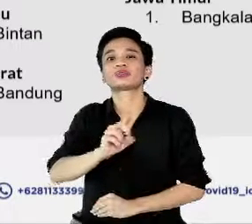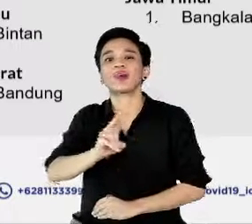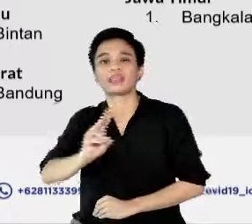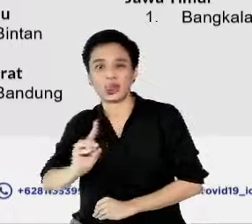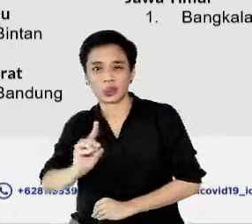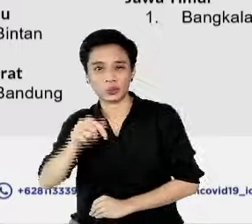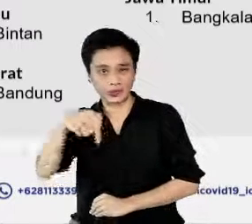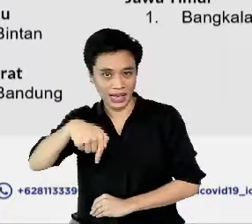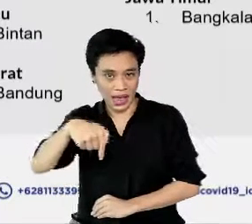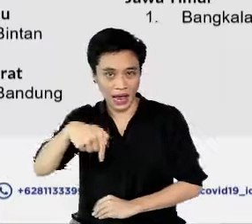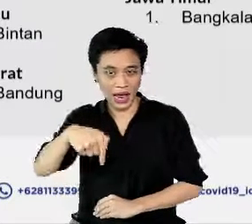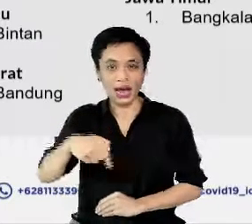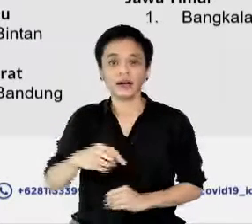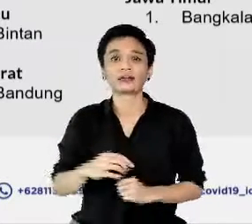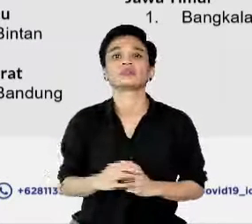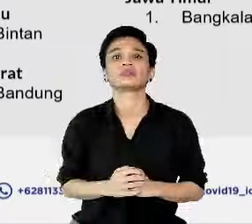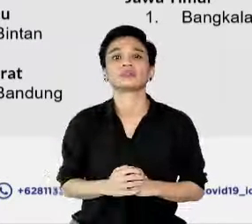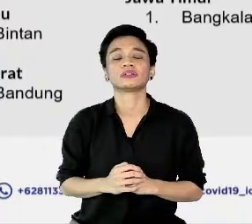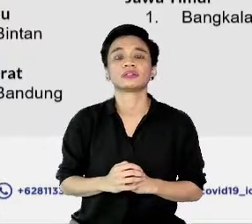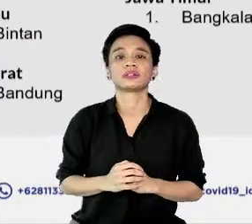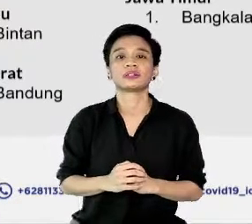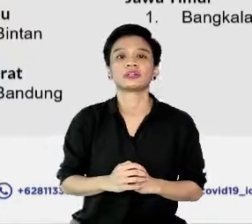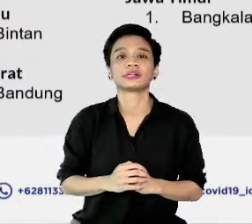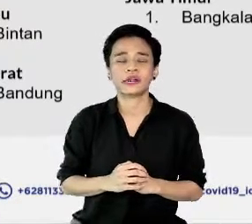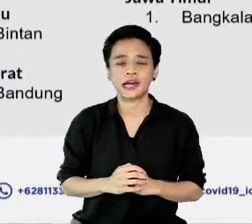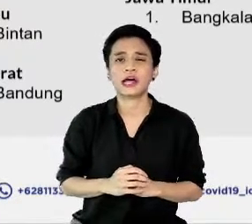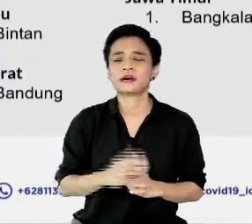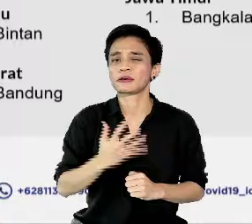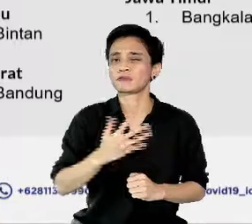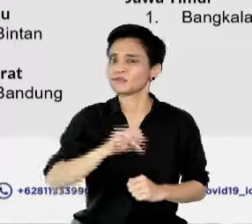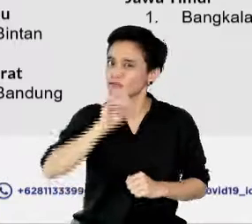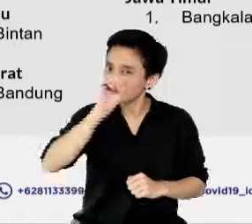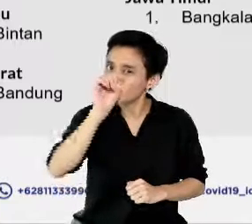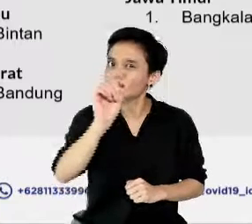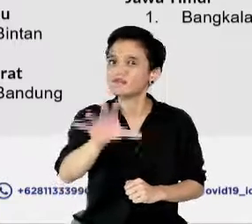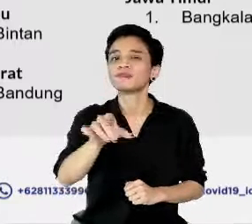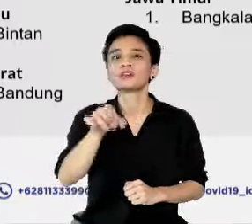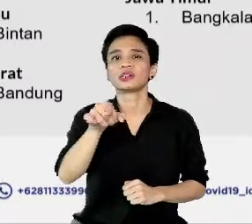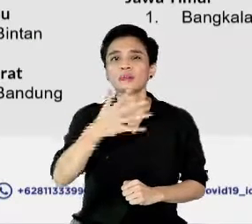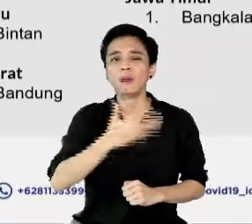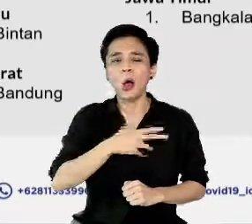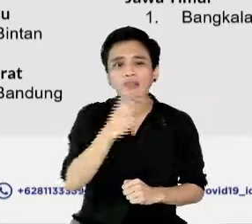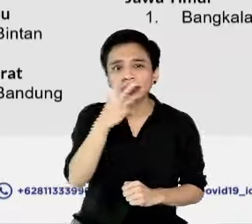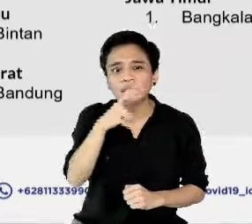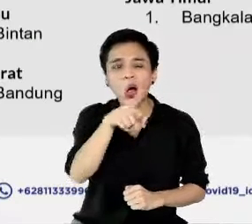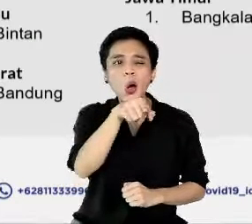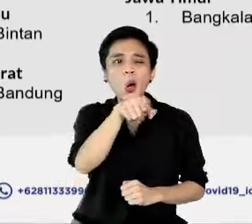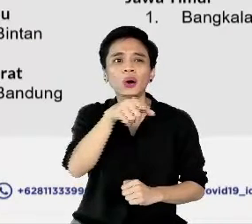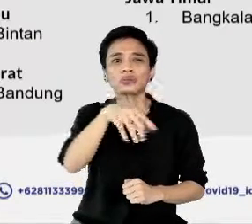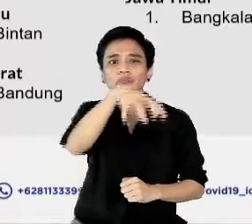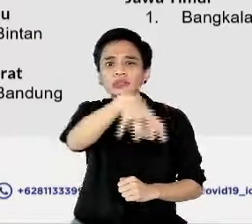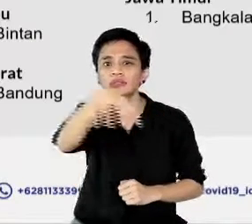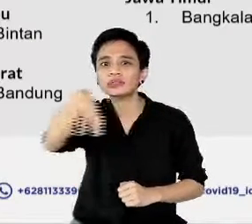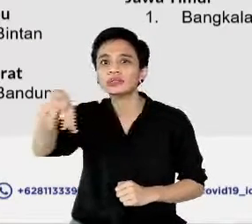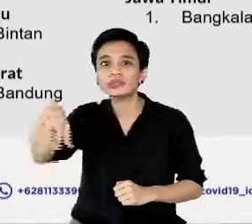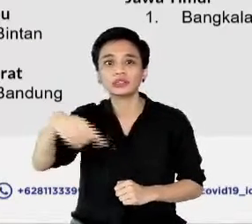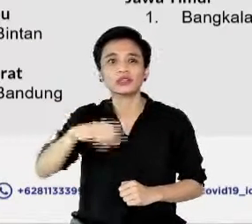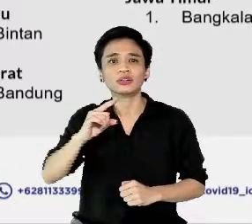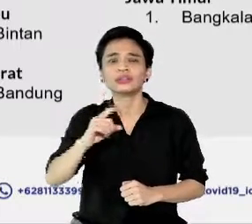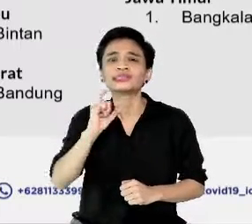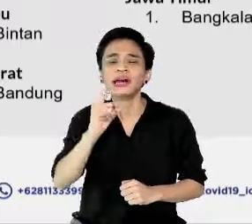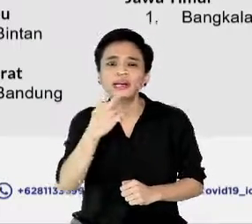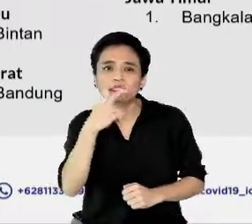kabupaten-kota perlu saya tekankan bahwa indikator klasifikasi zonasi mulai minggu ini